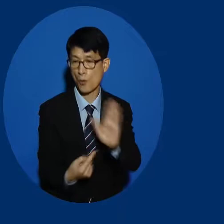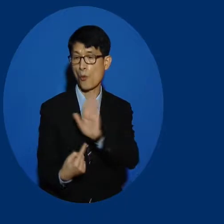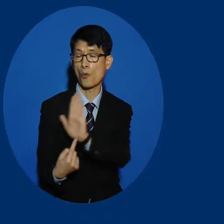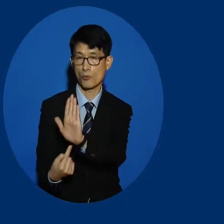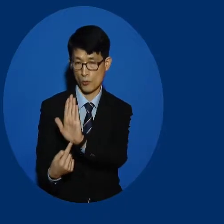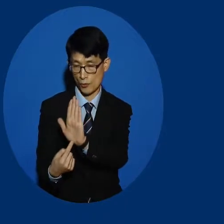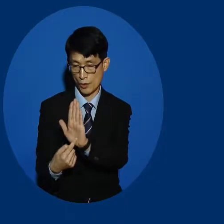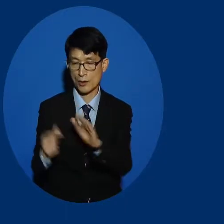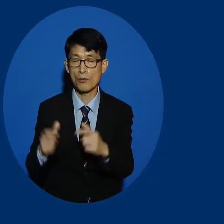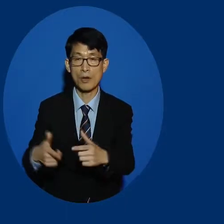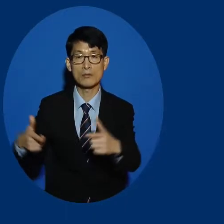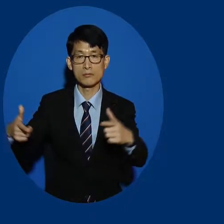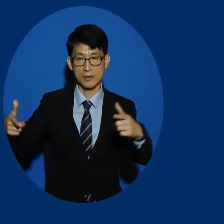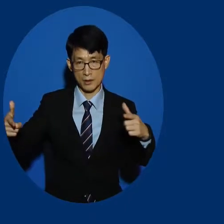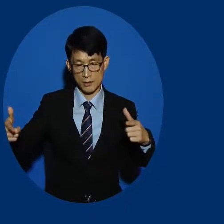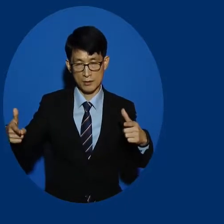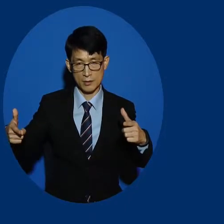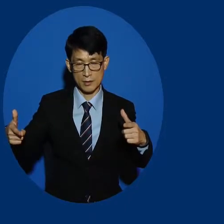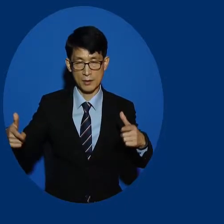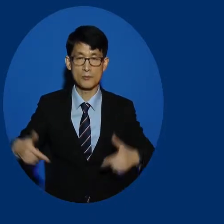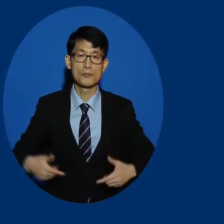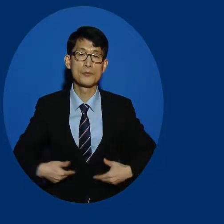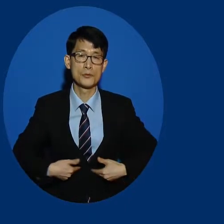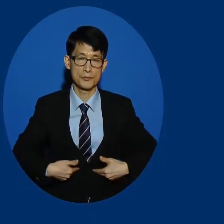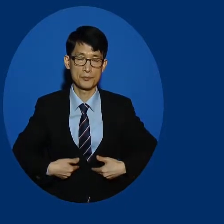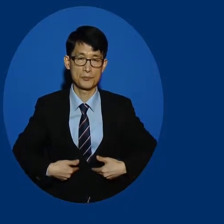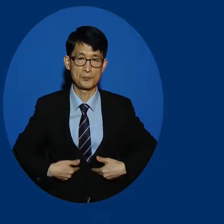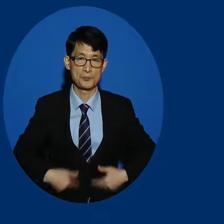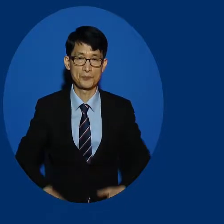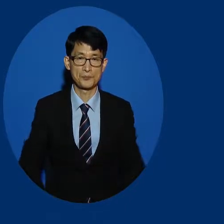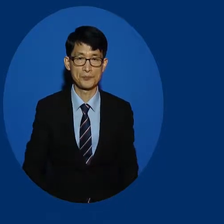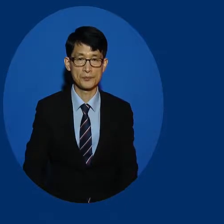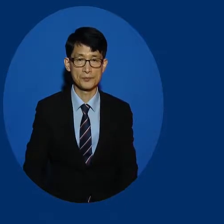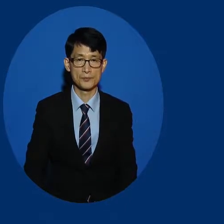그러한 사업들도 필요해 보입니다.